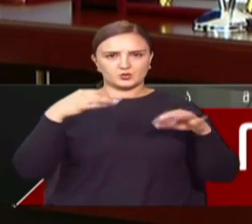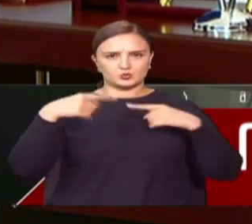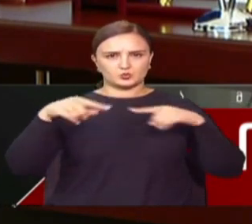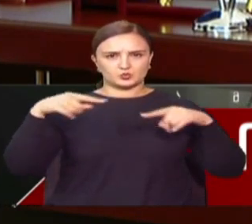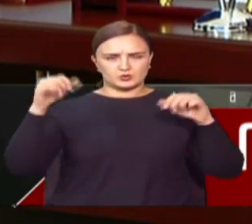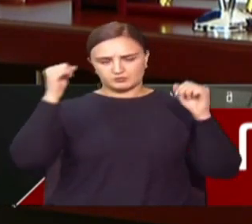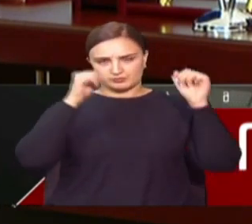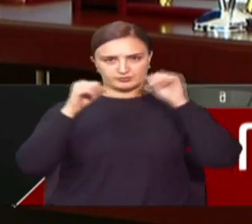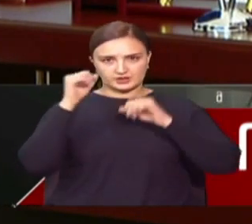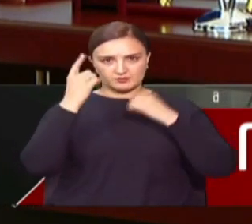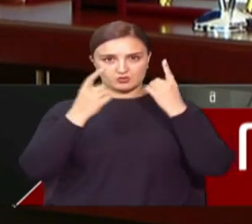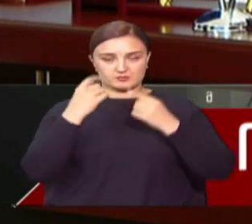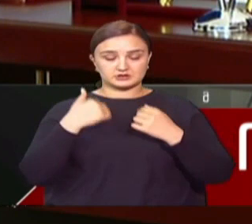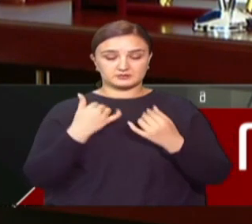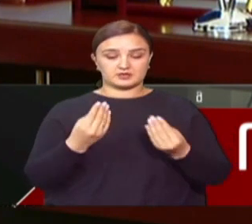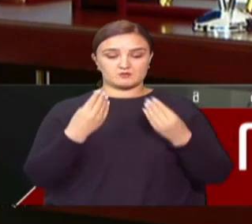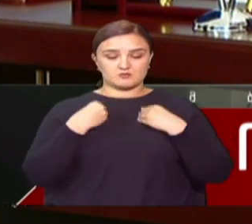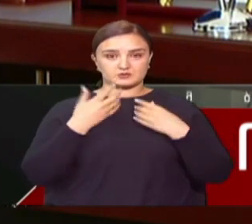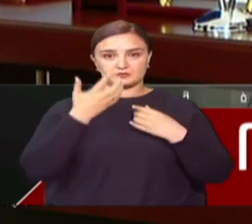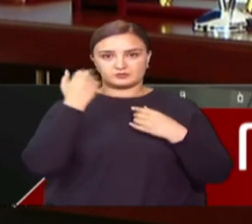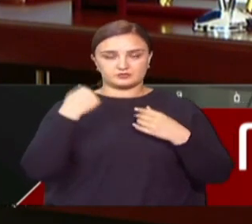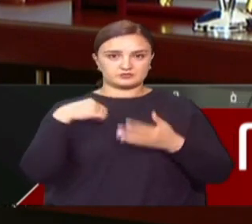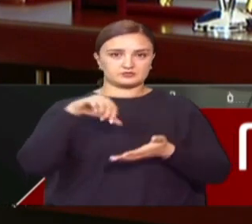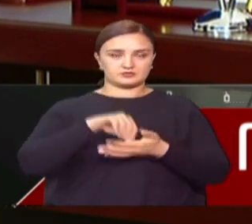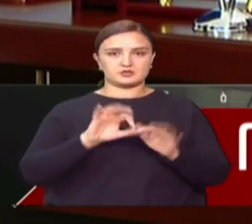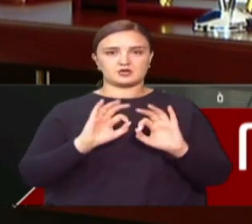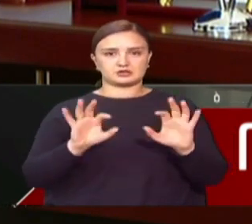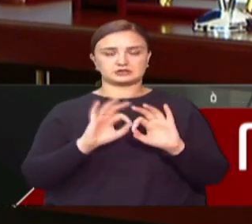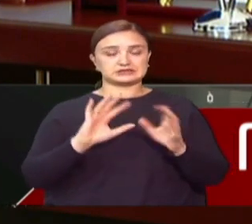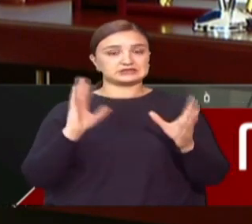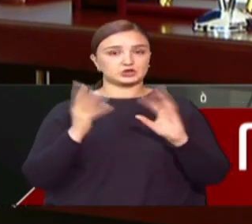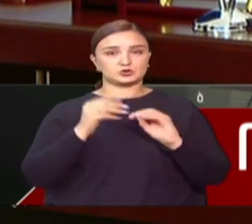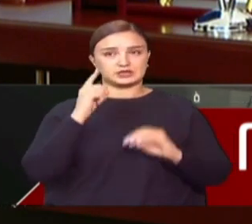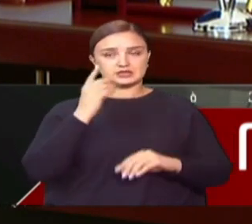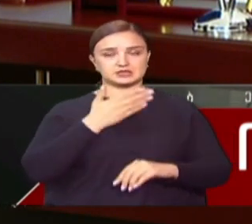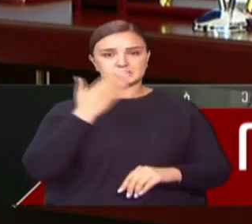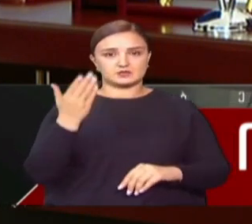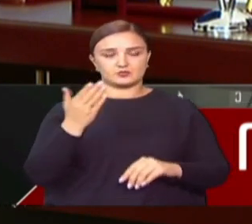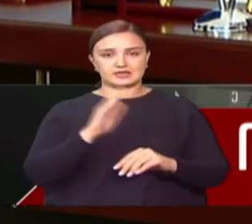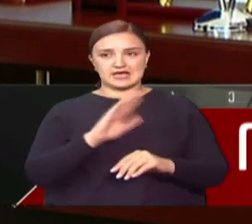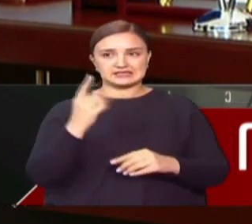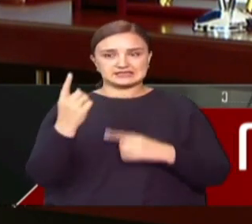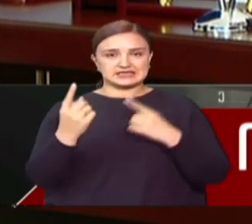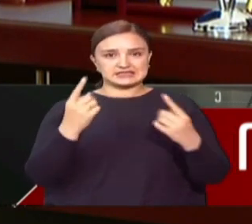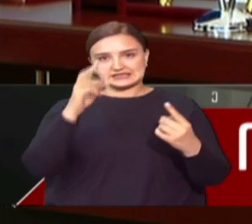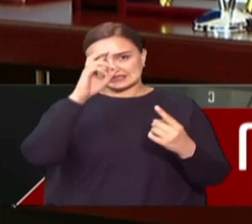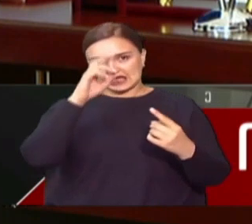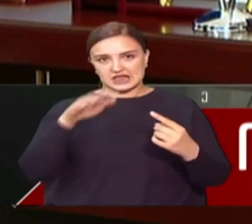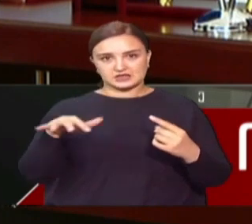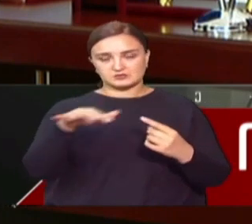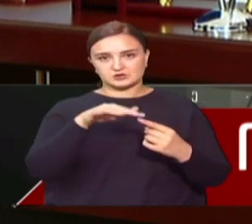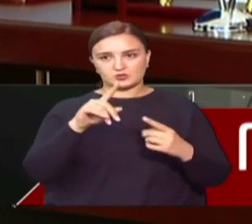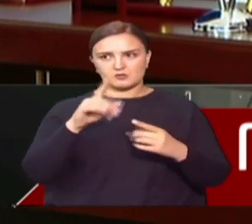aks shesadzlebloba rom aksna ekh upralt razia laparaki zogadat ra aritsit ar arsebobs arts ert sakhamtsipo sadats arsebobs